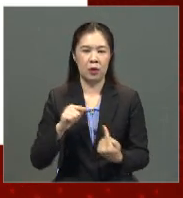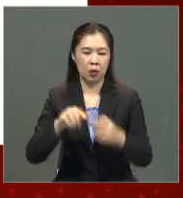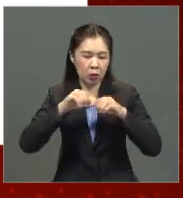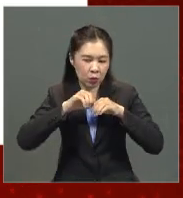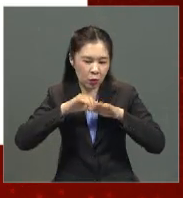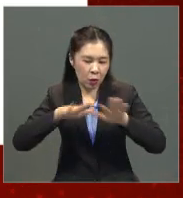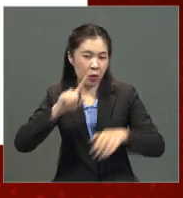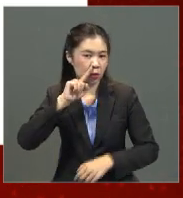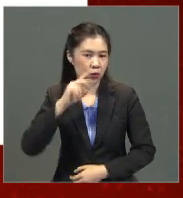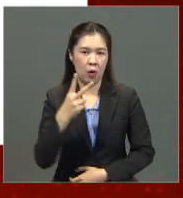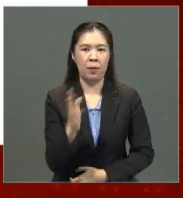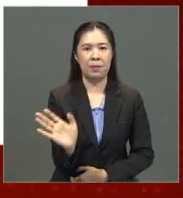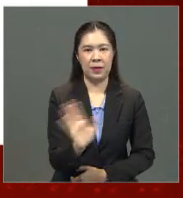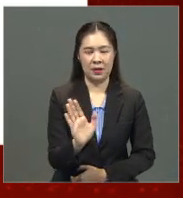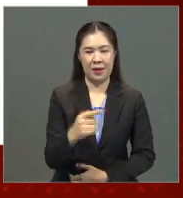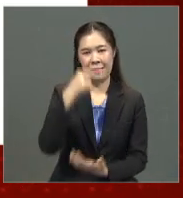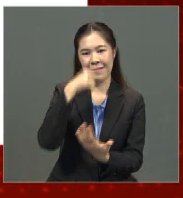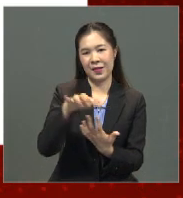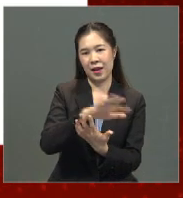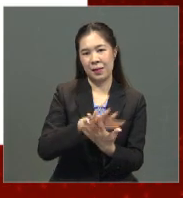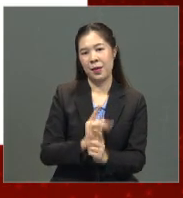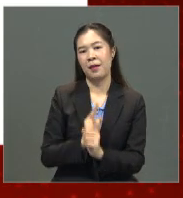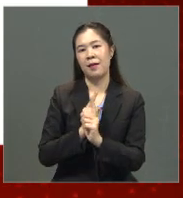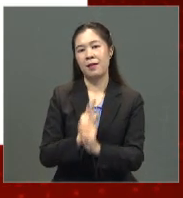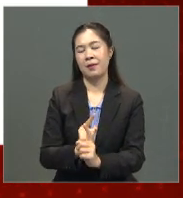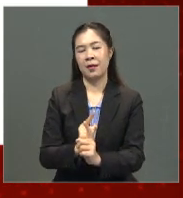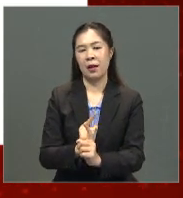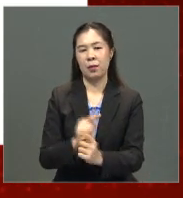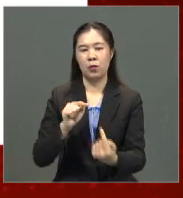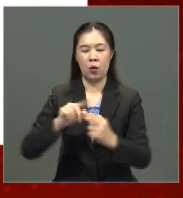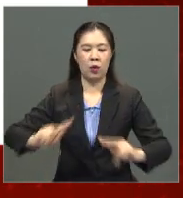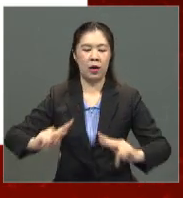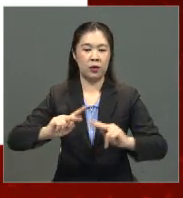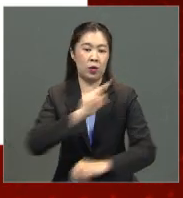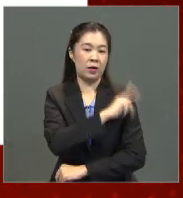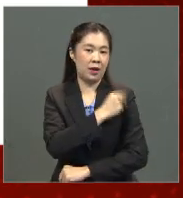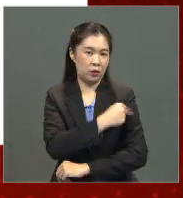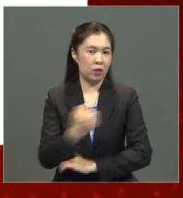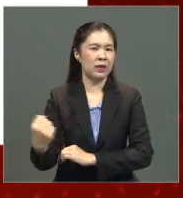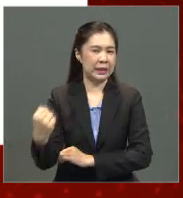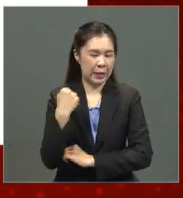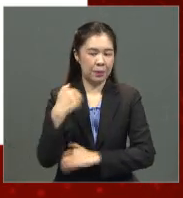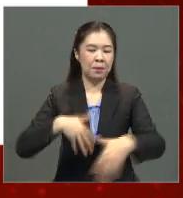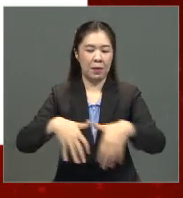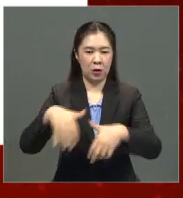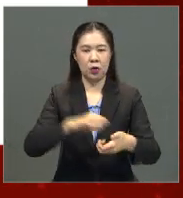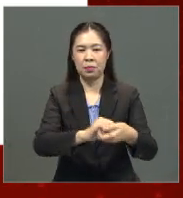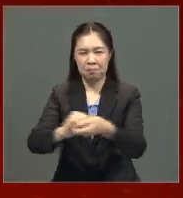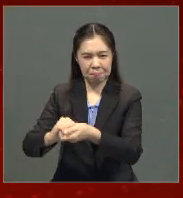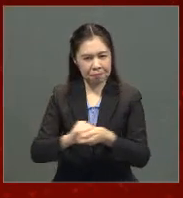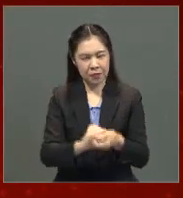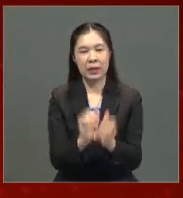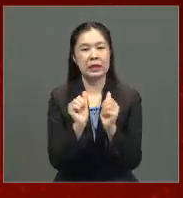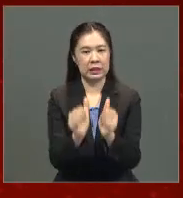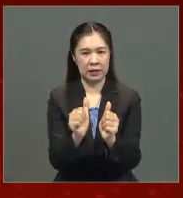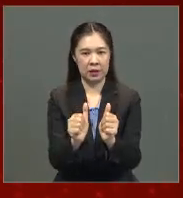ในรอบสองที่ผ่านมาไทยดำเนินการตามมาตรการด้านสารสุขอย่างเข้มงวดรวมทั้งประชาชนให้ความร่วมมือเป็น